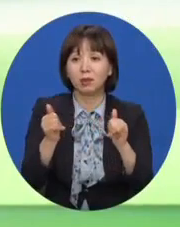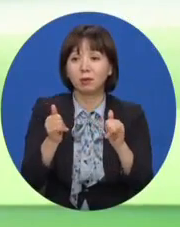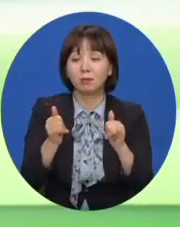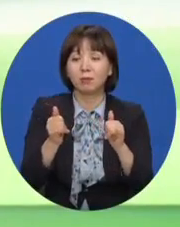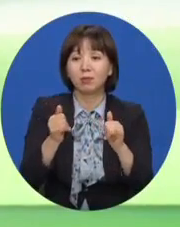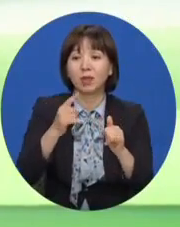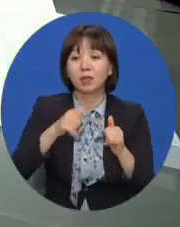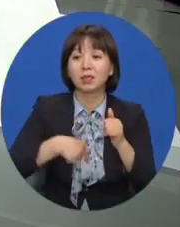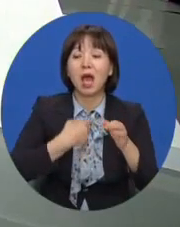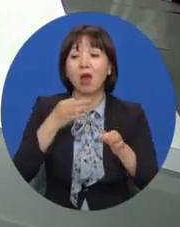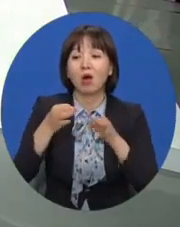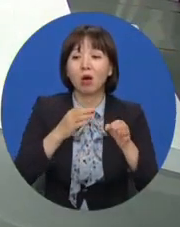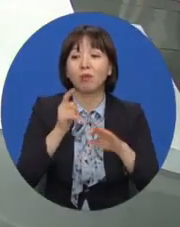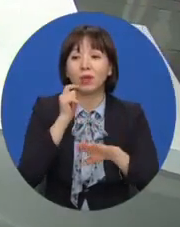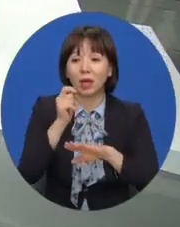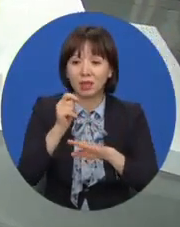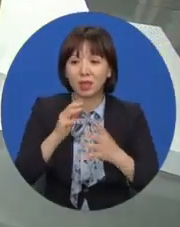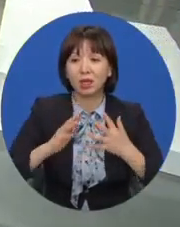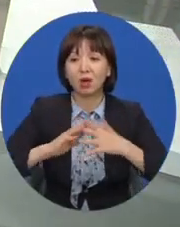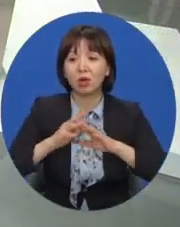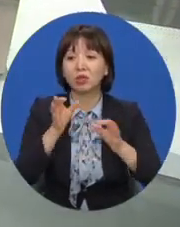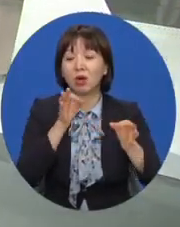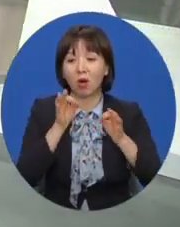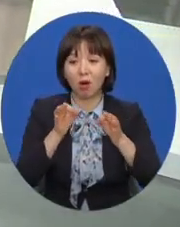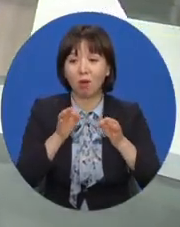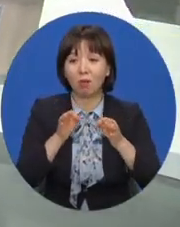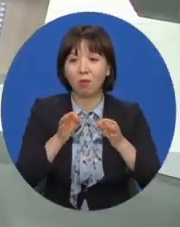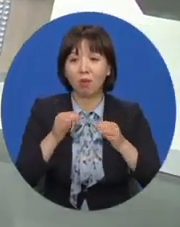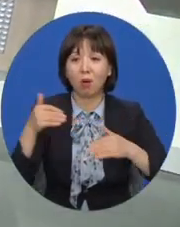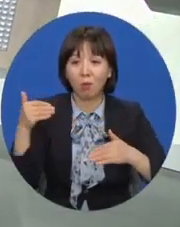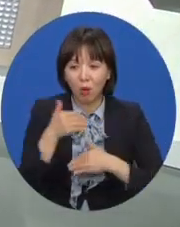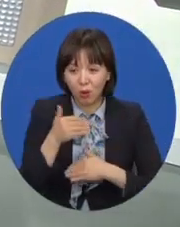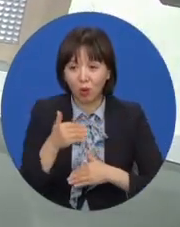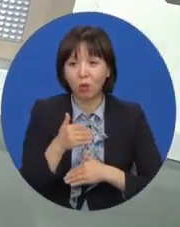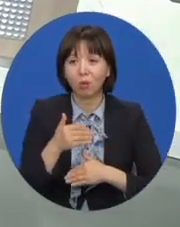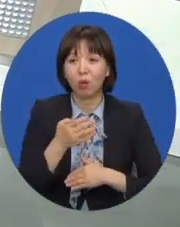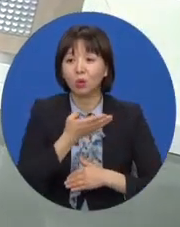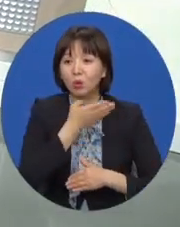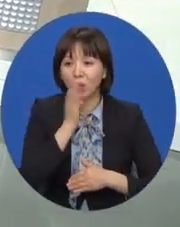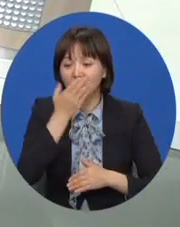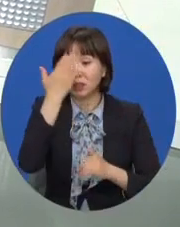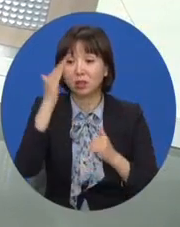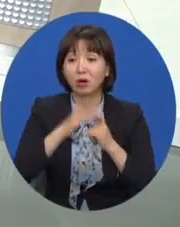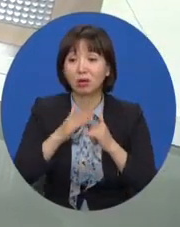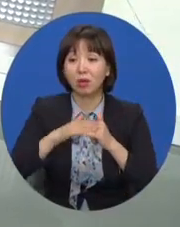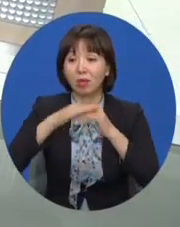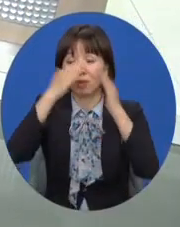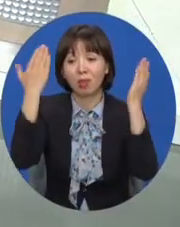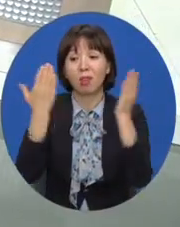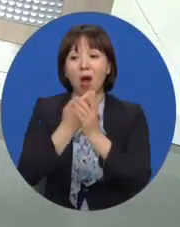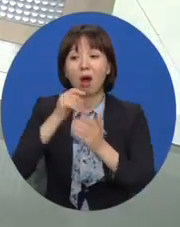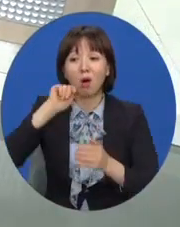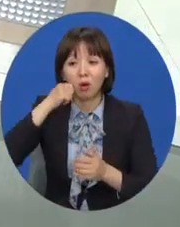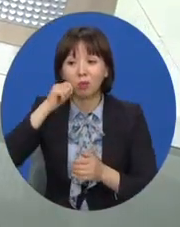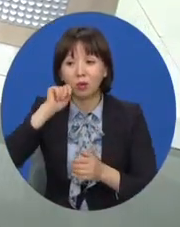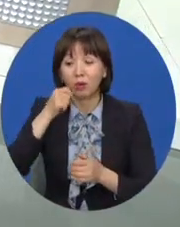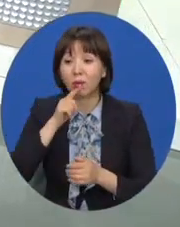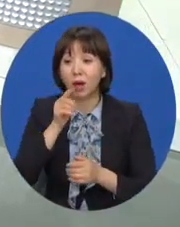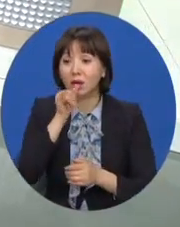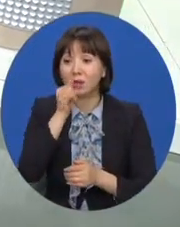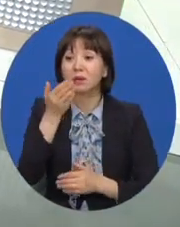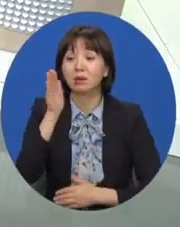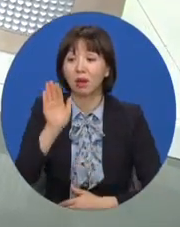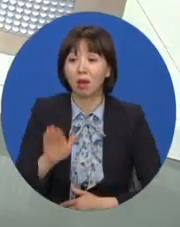자영업, 택시업, 건설업, 또 임용업, 목욕업, 노인, 청년 다들 어렵다고 하시는데 이런 부분에